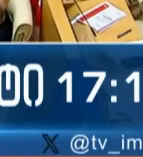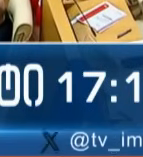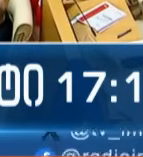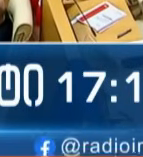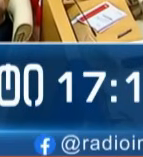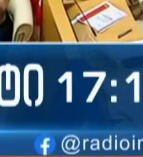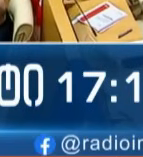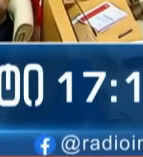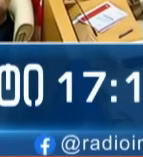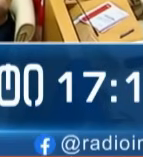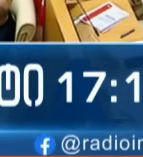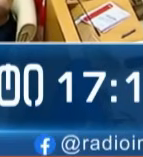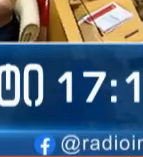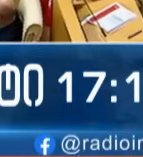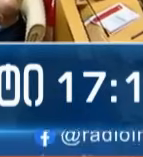21 იანვარი.